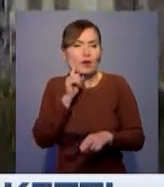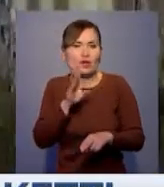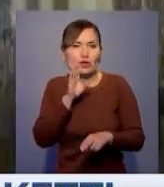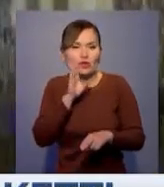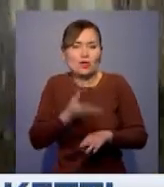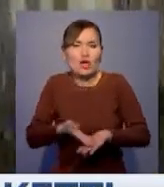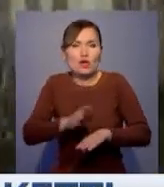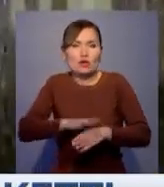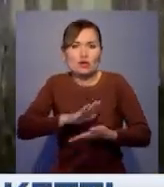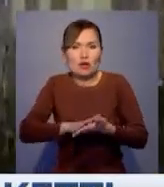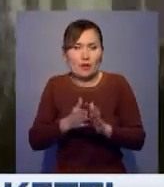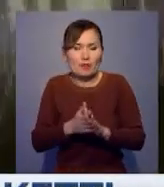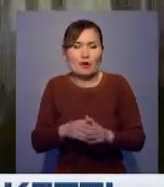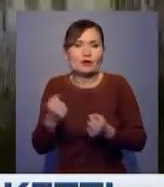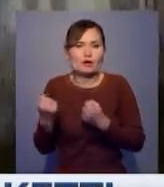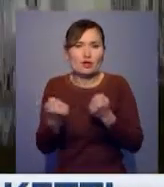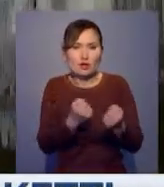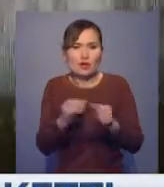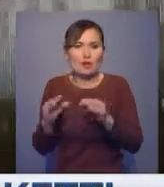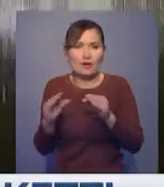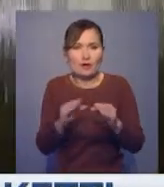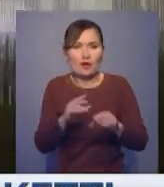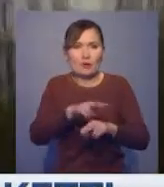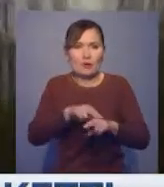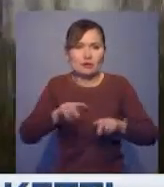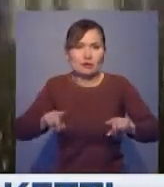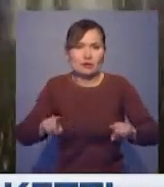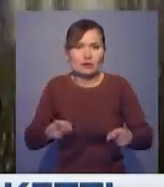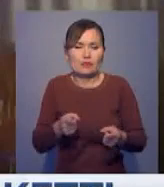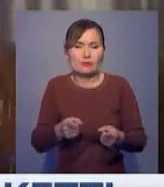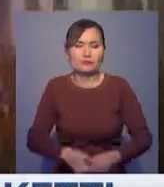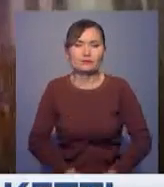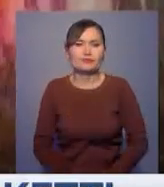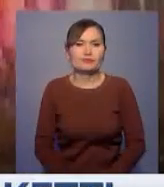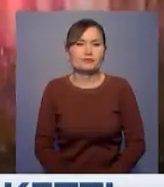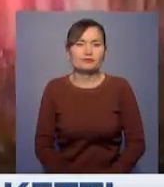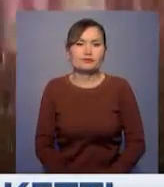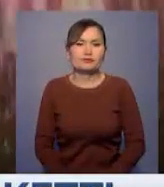ал көлік жүргізушісіне қатысты қылмыстық іс қозғалды.